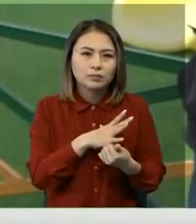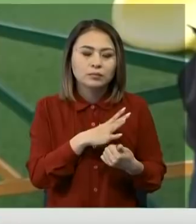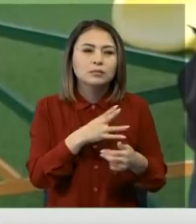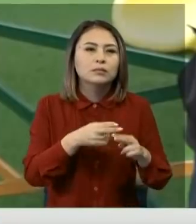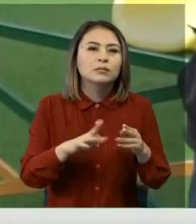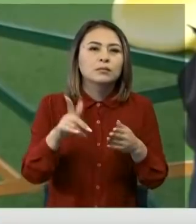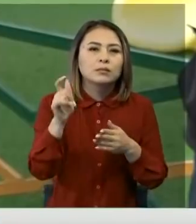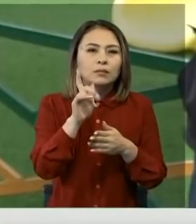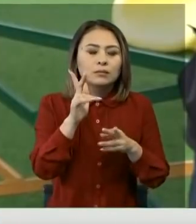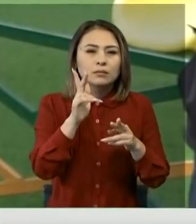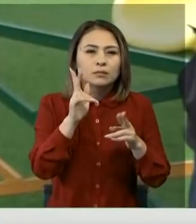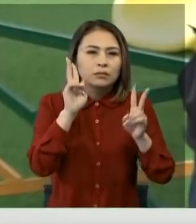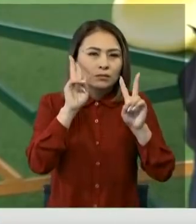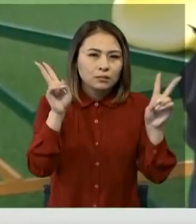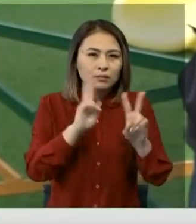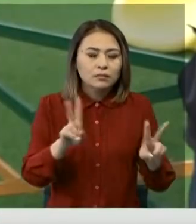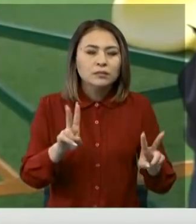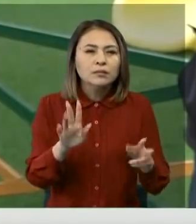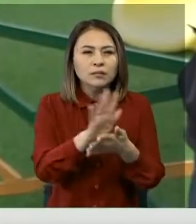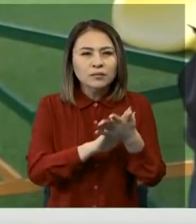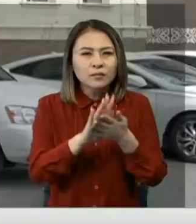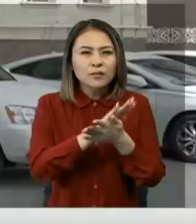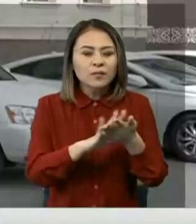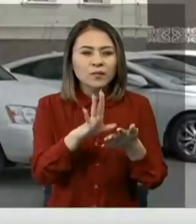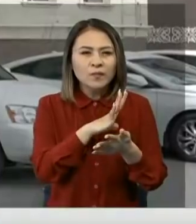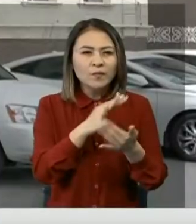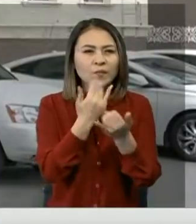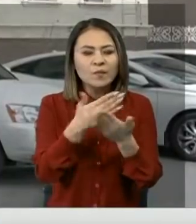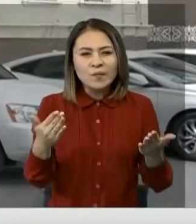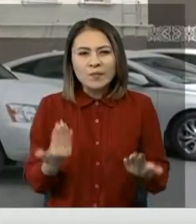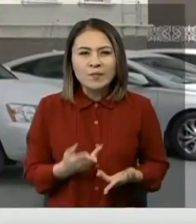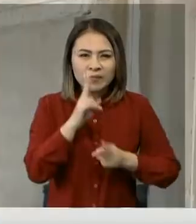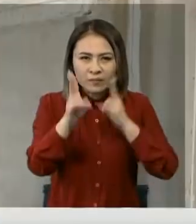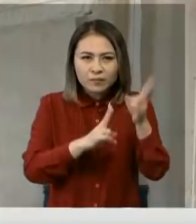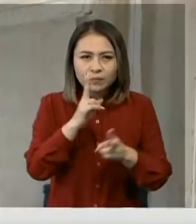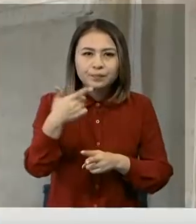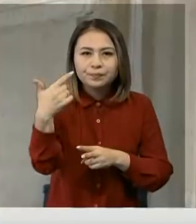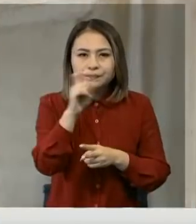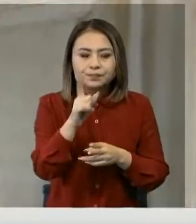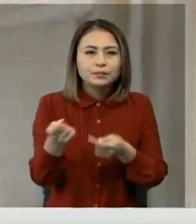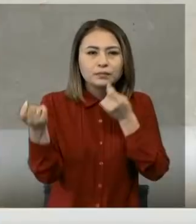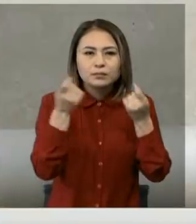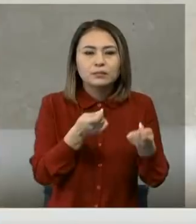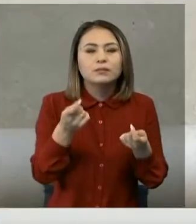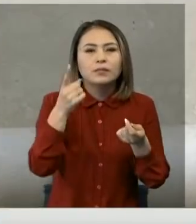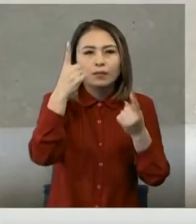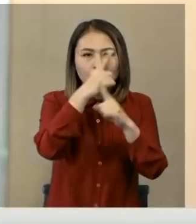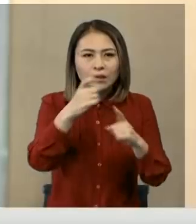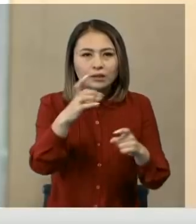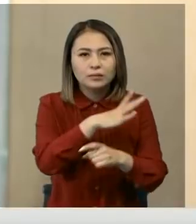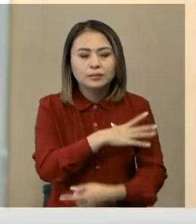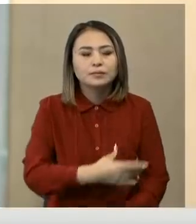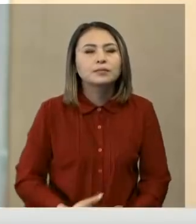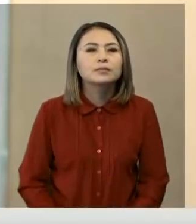ондай газ болмайтын болғанда басқа үйлер көп еді. Тұрғындардың шағымы бойынша газ тасымалдаушы мекеме өкілдеріне